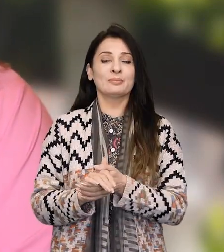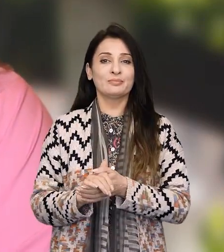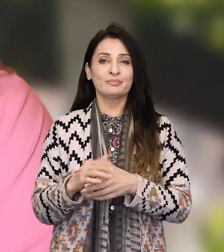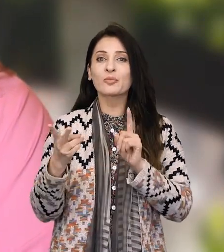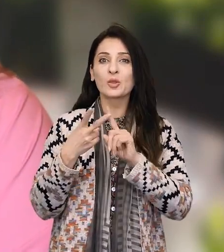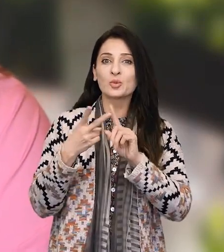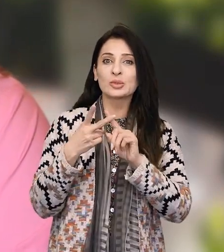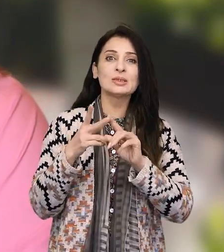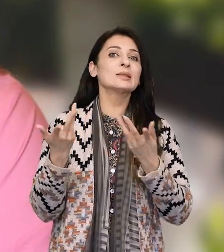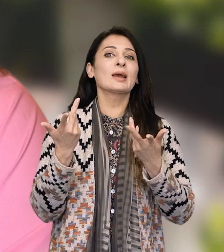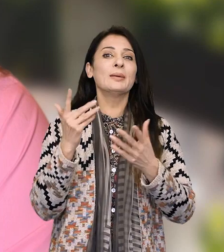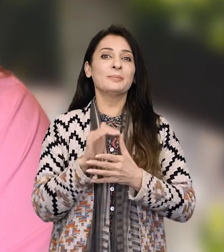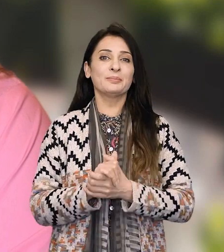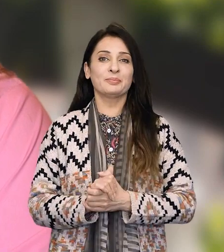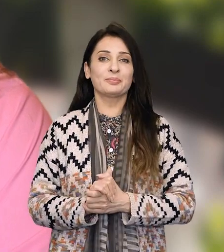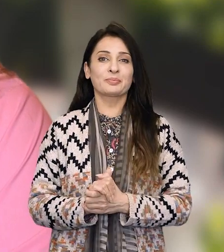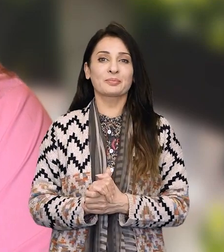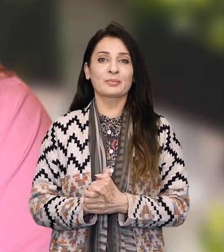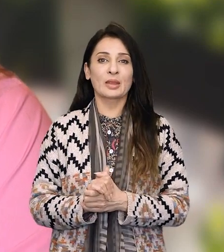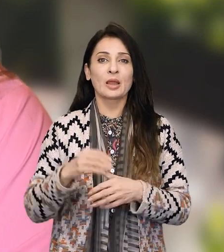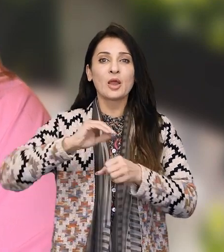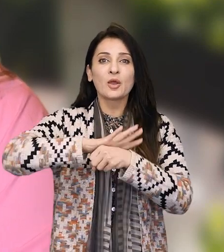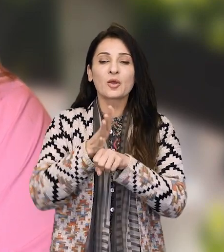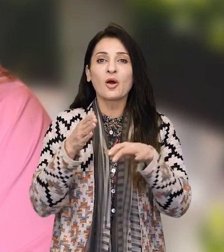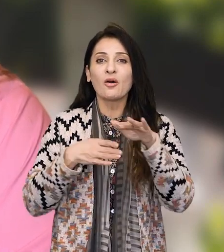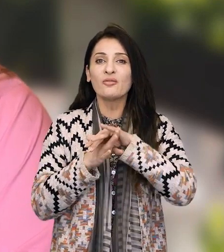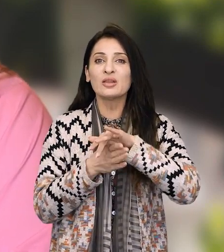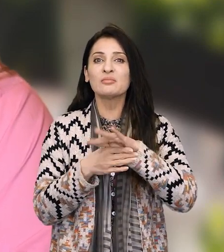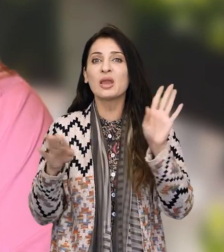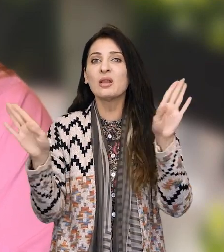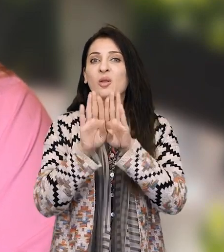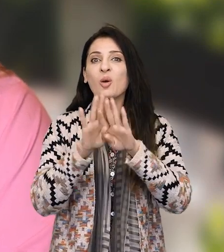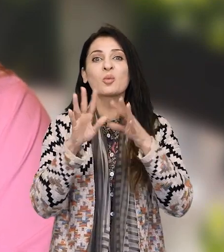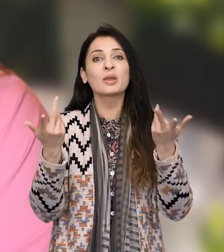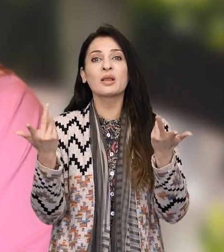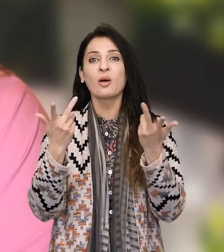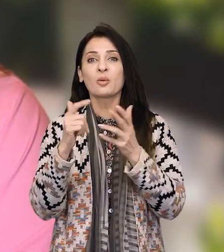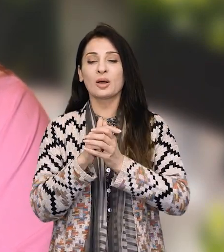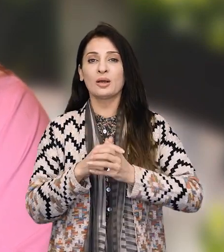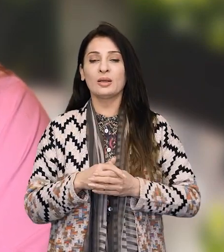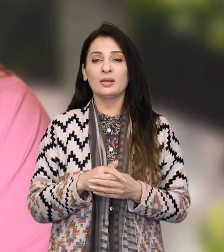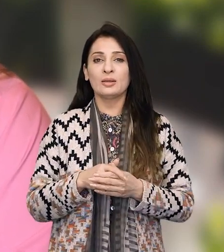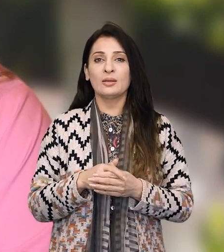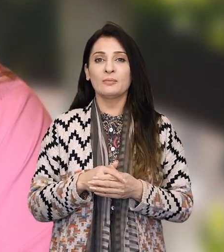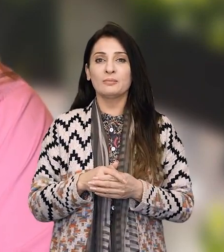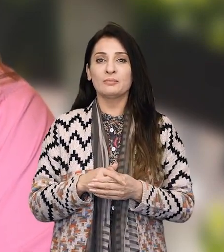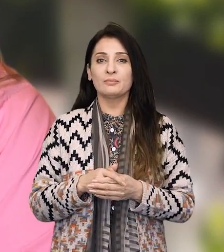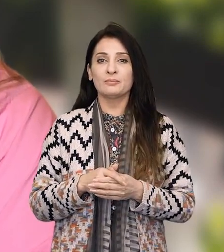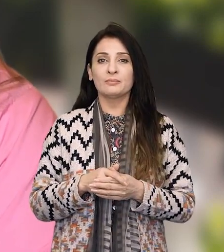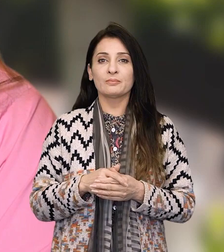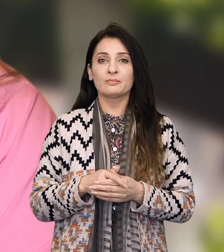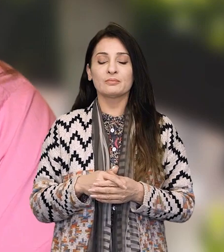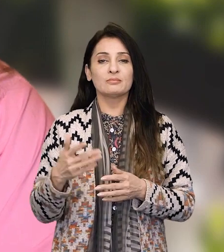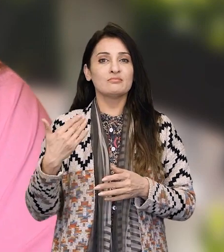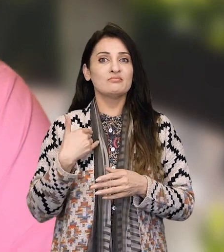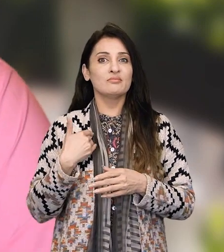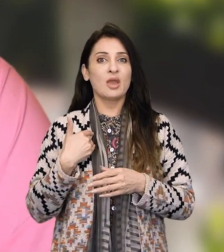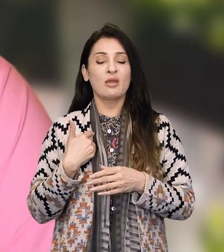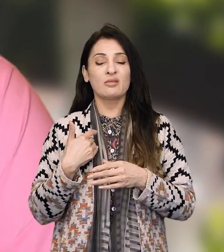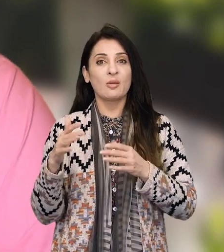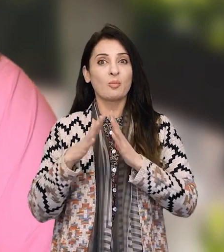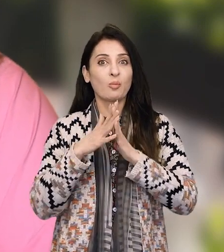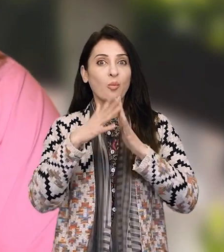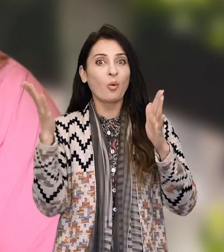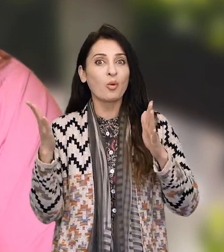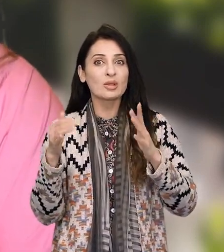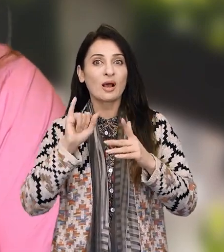हैपेंड इन कोविड, लॉकडाउन के बीच में, वाज कि मैंने एक बहुत ही सुपर एक्सपेंसिव